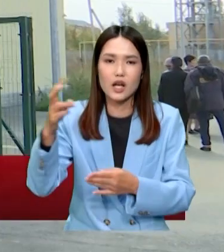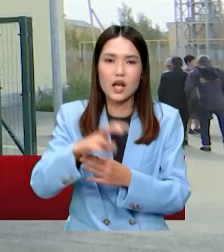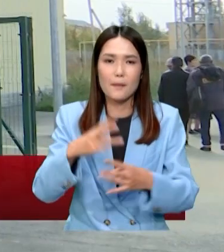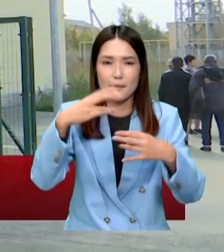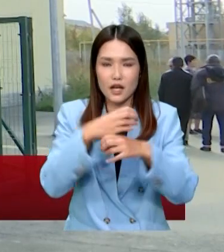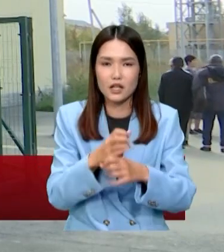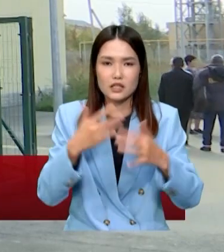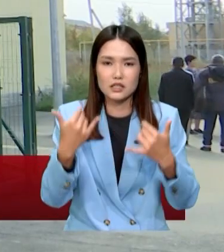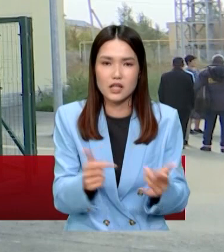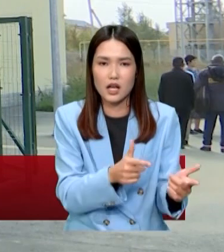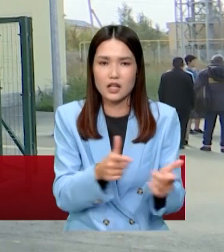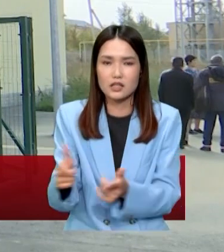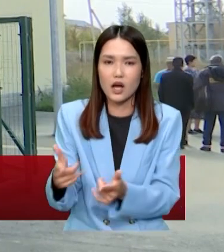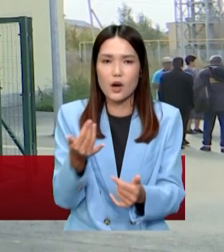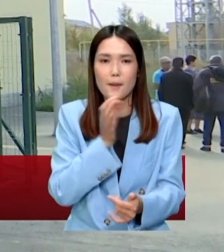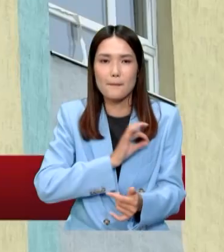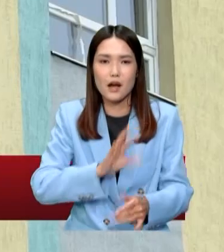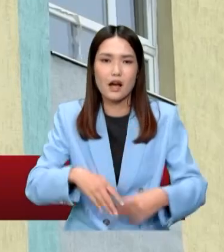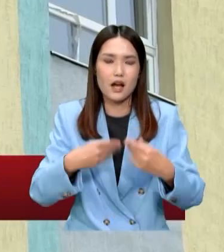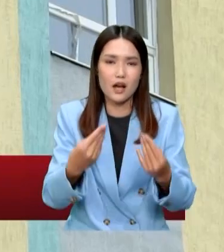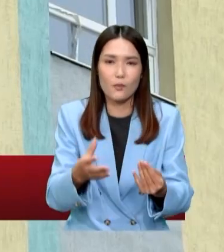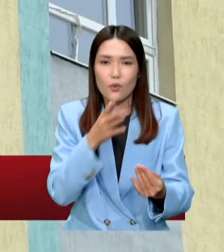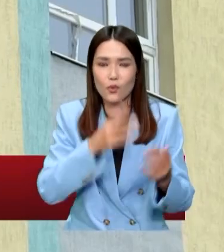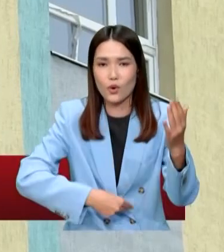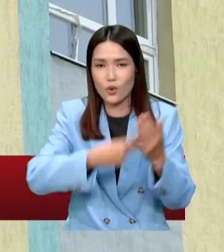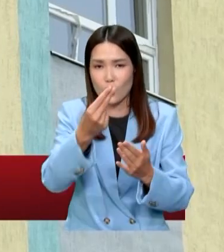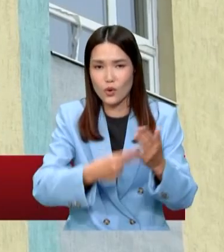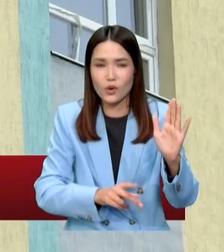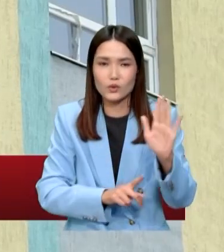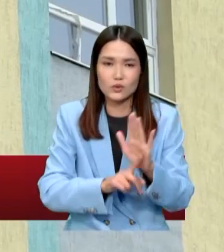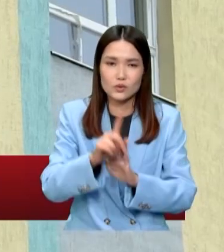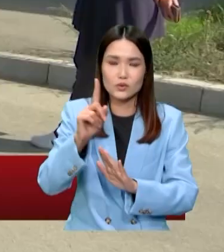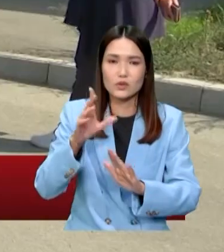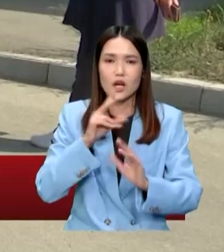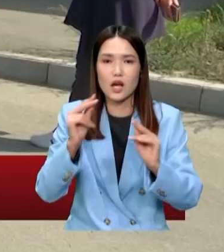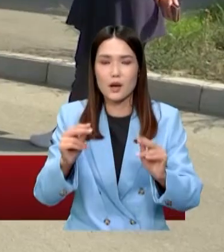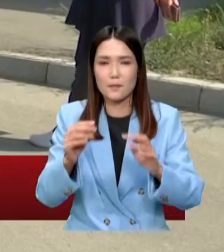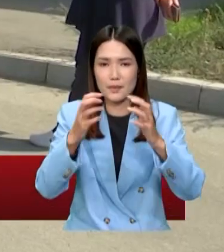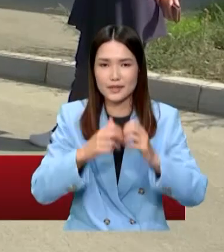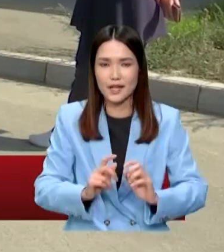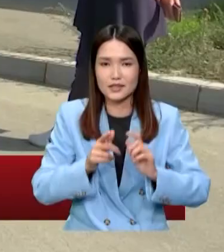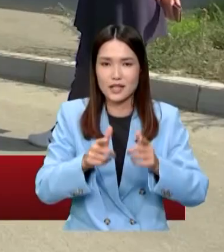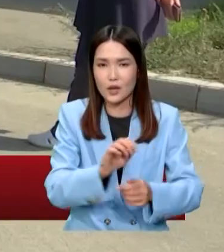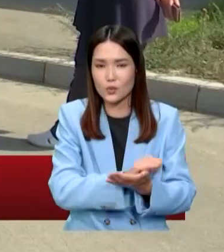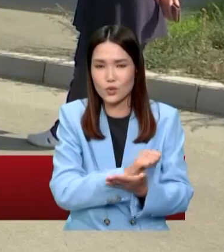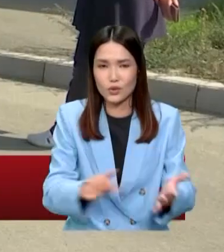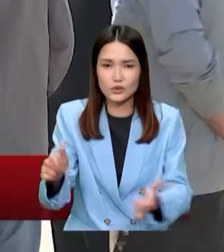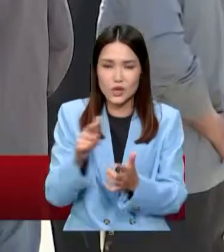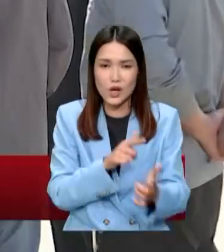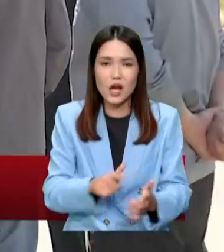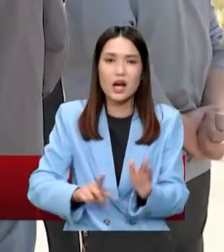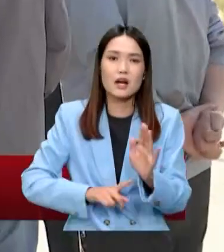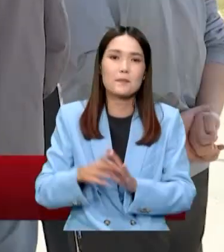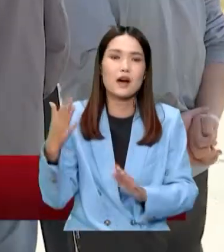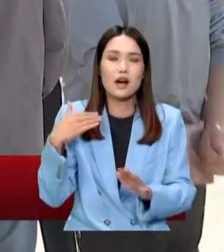амбулатория бүгінде дайын тұр. Қазір пайдалануға беру актісіне қол қойылып, әділет органында тіркеуден өтіп жатыр. Кейін денсаулық сақтау басқармасының